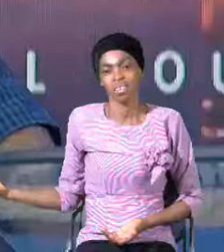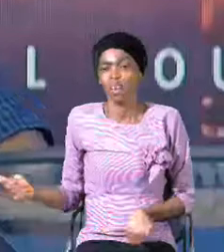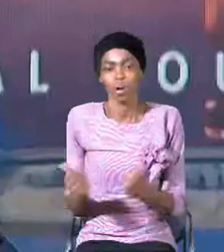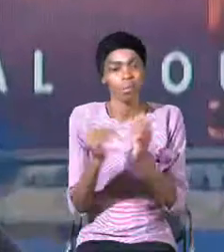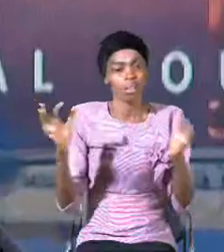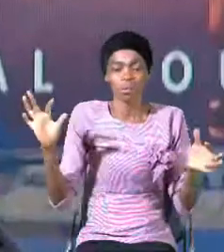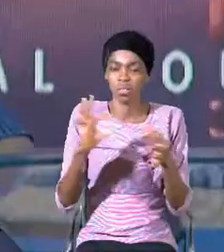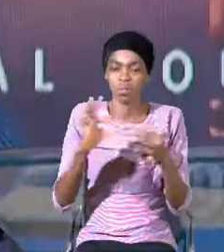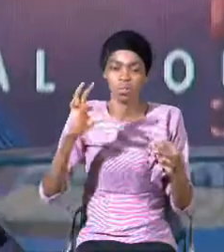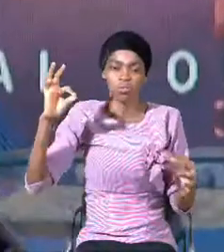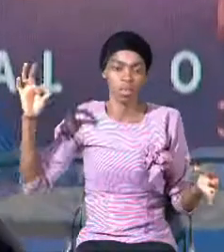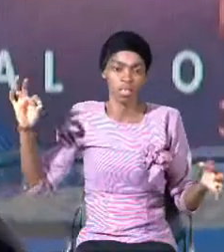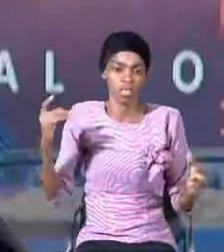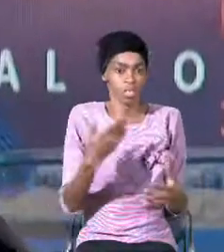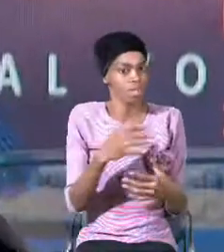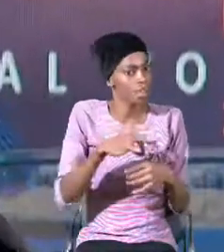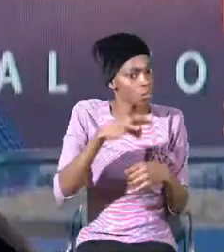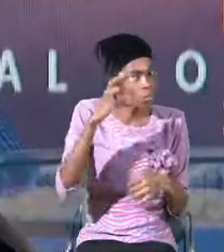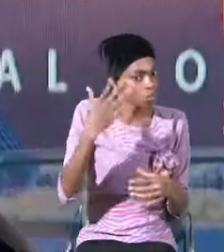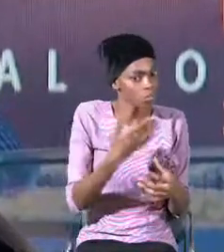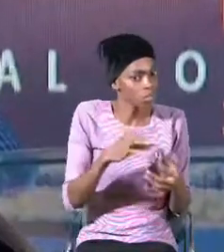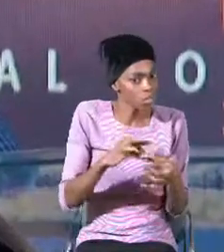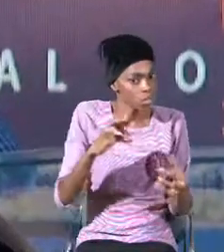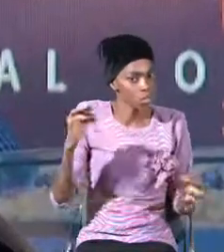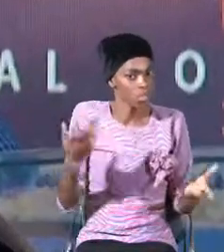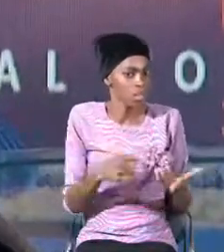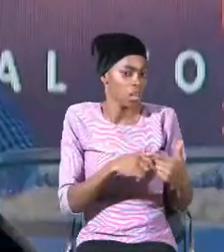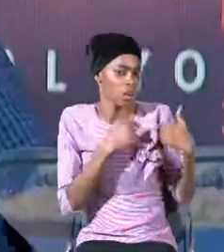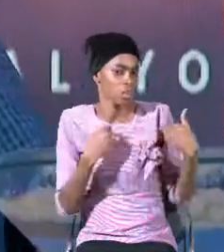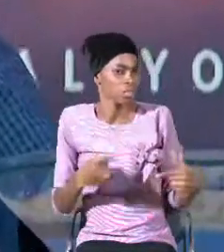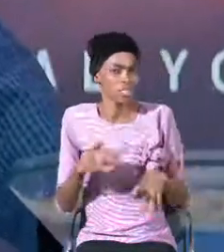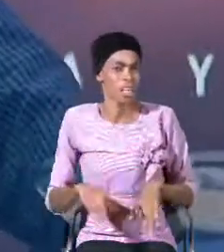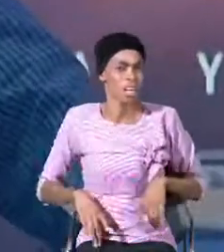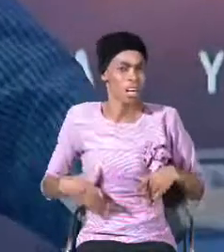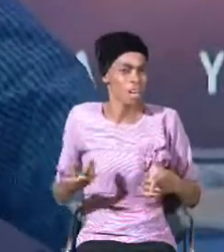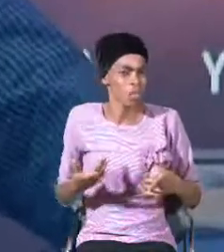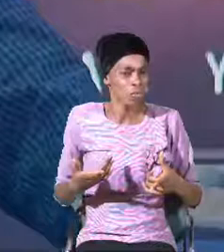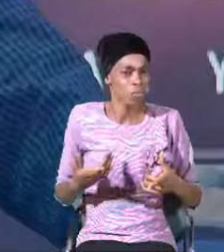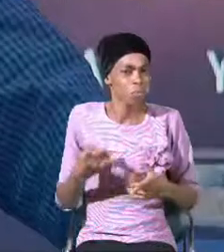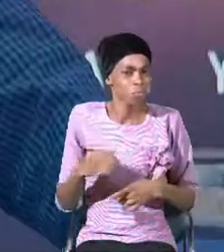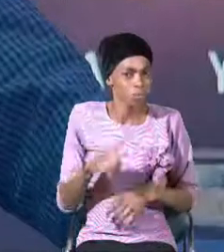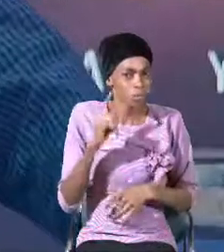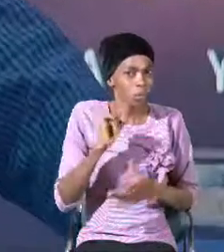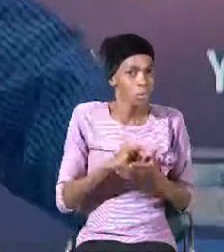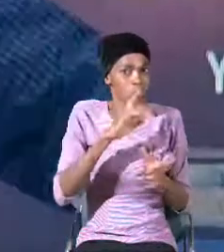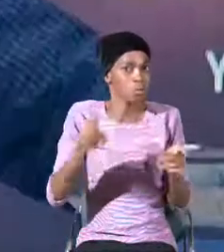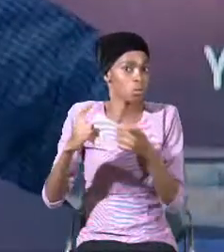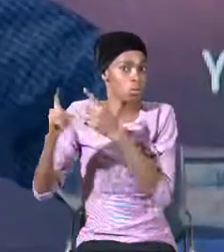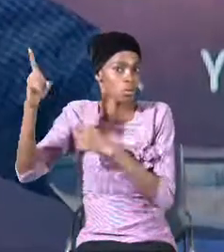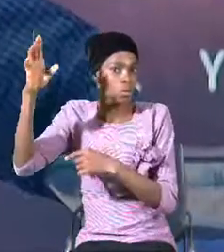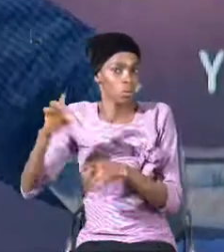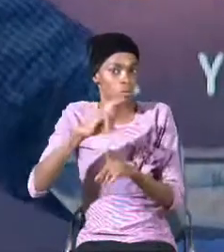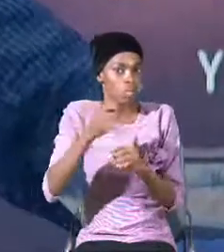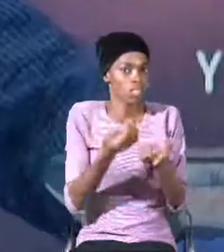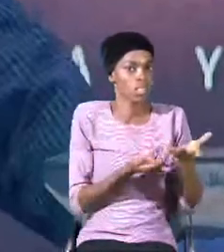spiritualité. Leur âme, leur esprit, leur cœur, leur vie, ce qui retournera